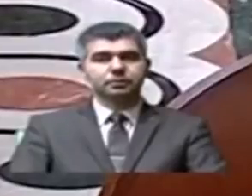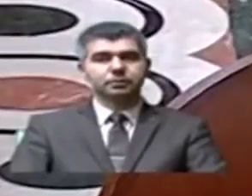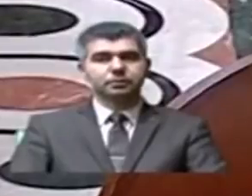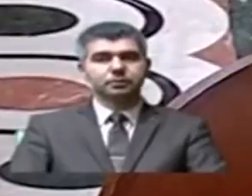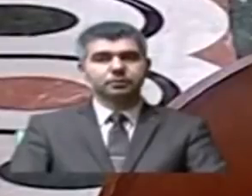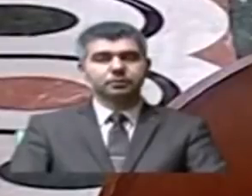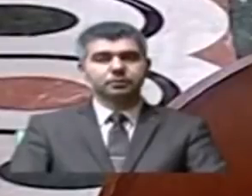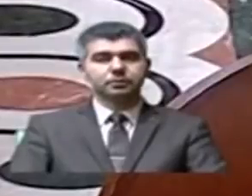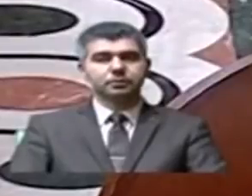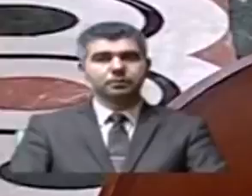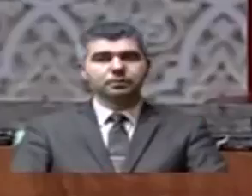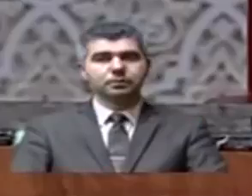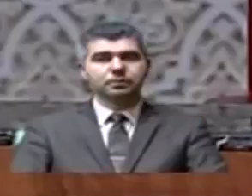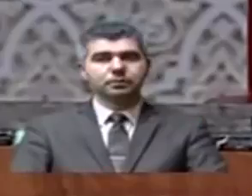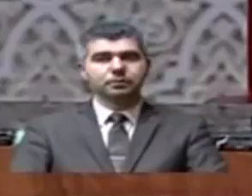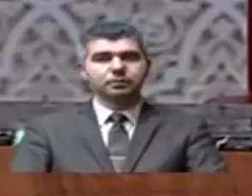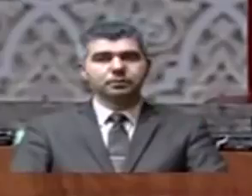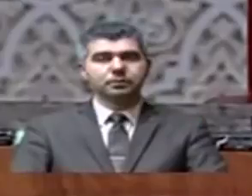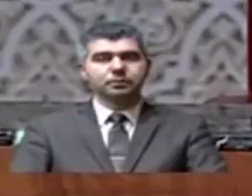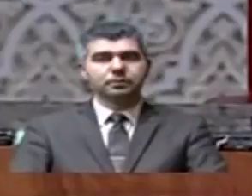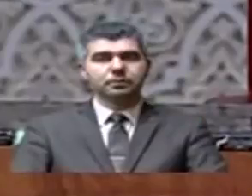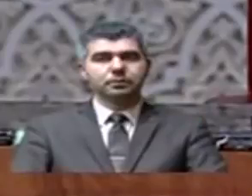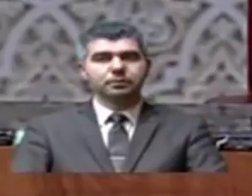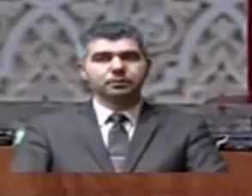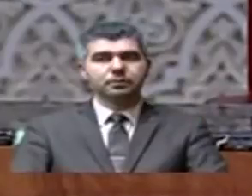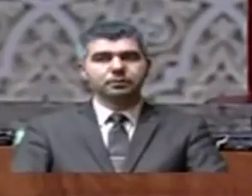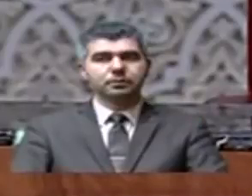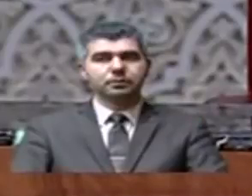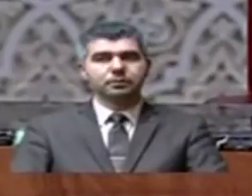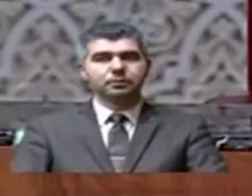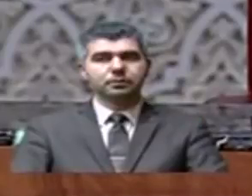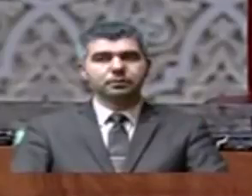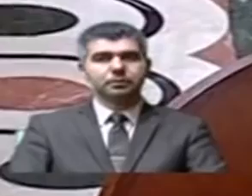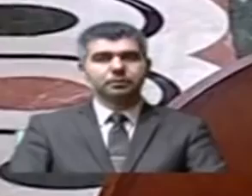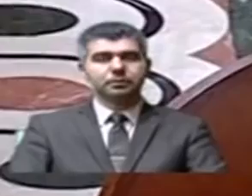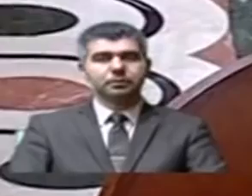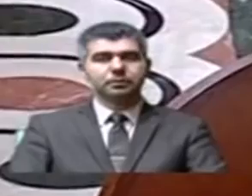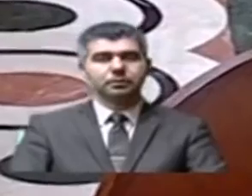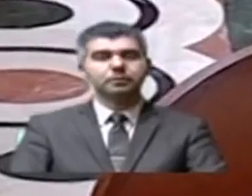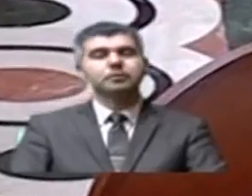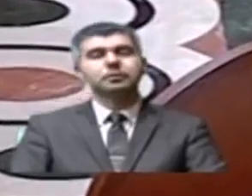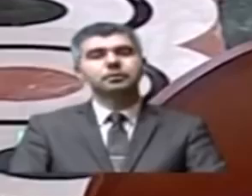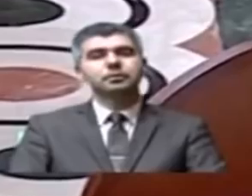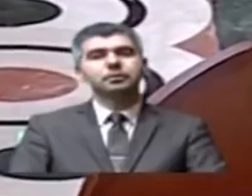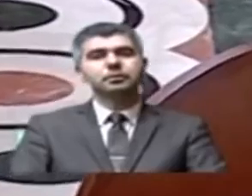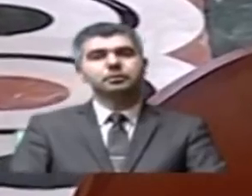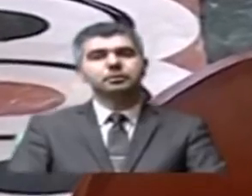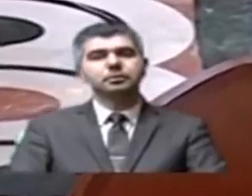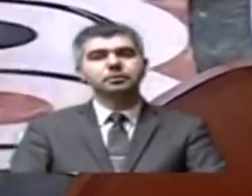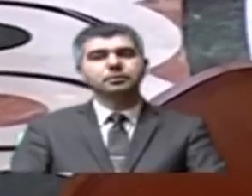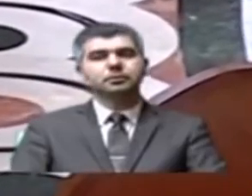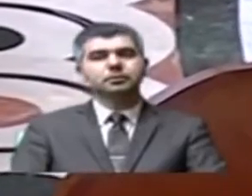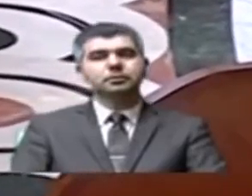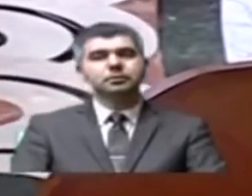انت السيد المستشار المحترم. ايوا واش حاجه أعطي الفرصة